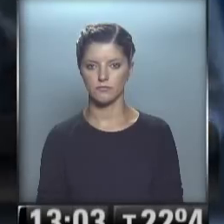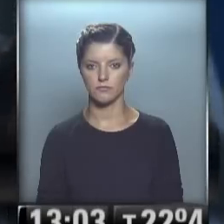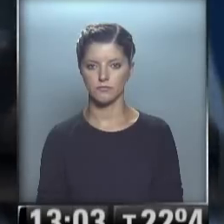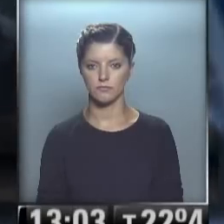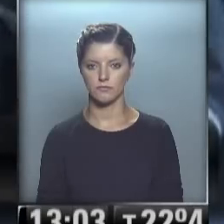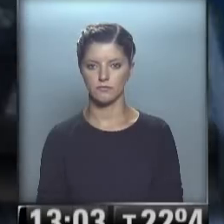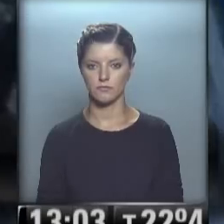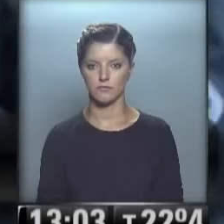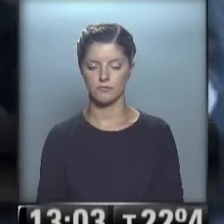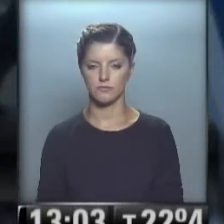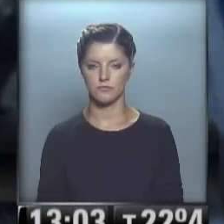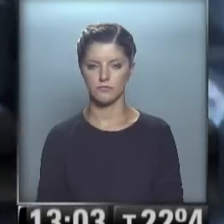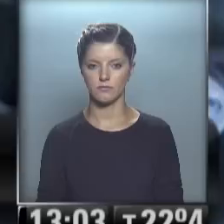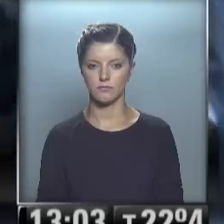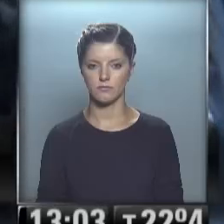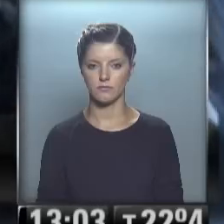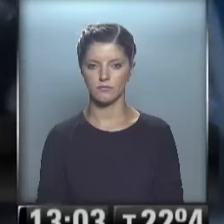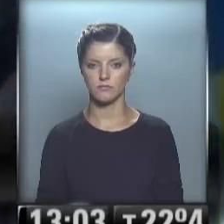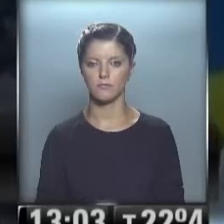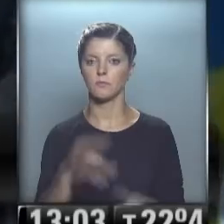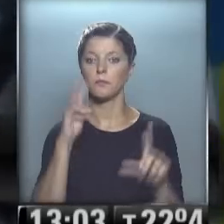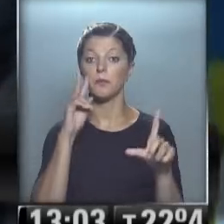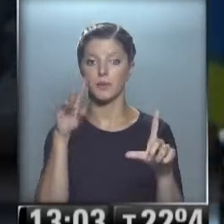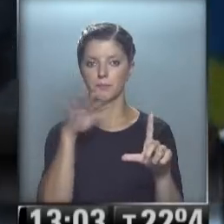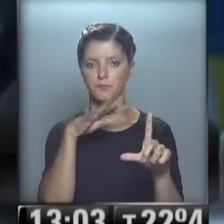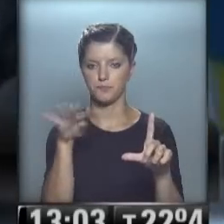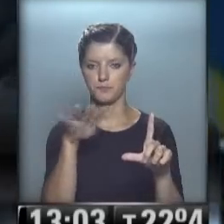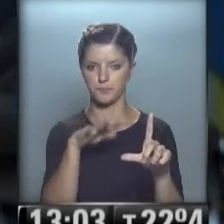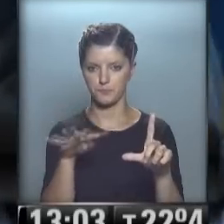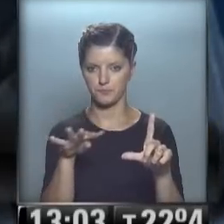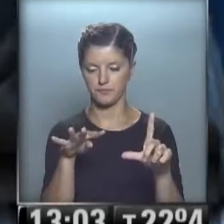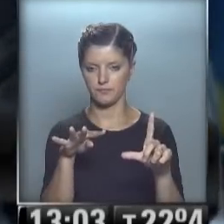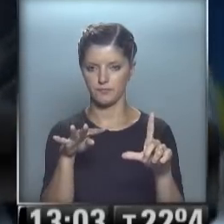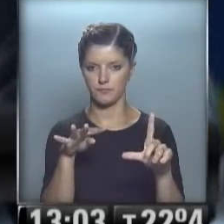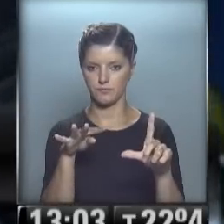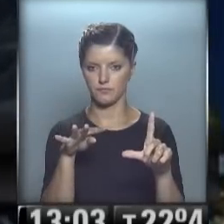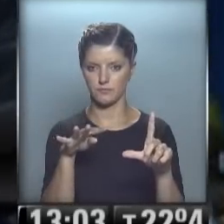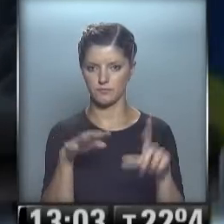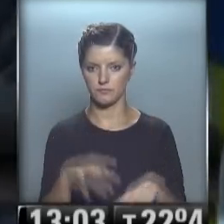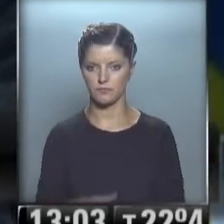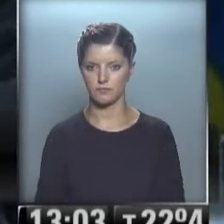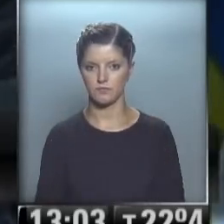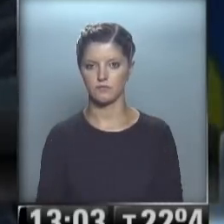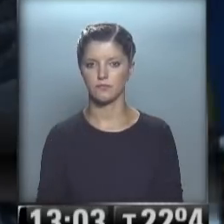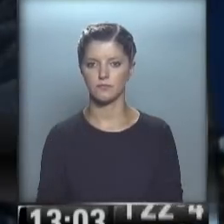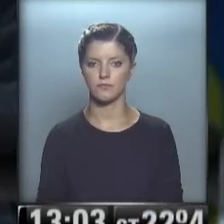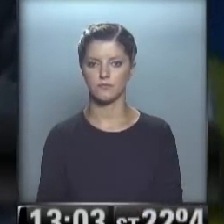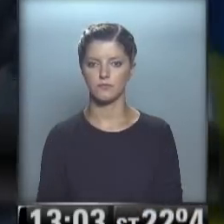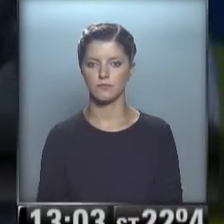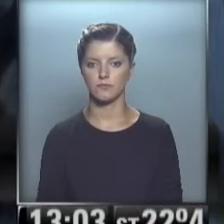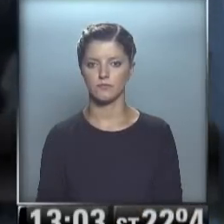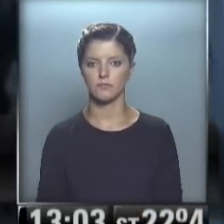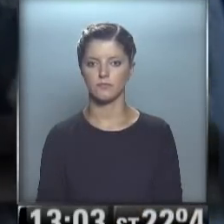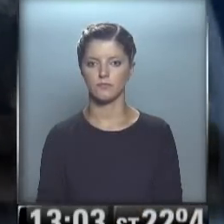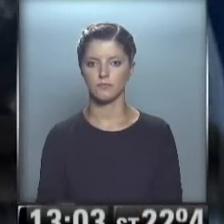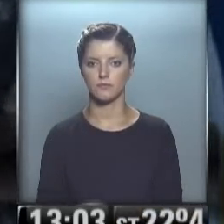в Херсоні, вийшли в Запоріжжі, в Донецьку вийшли, в багатьох містах. Вони